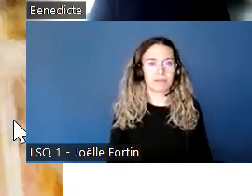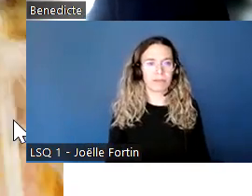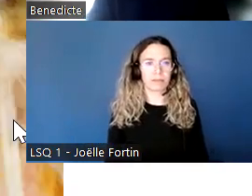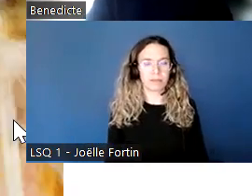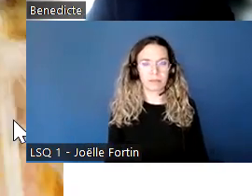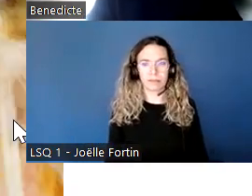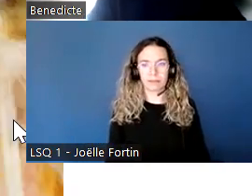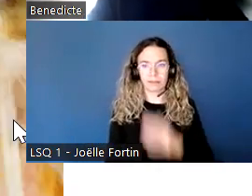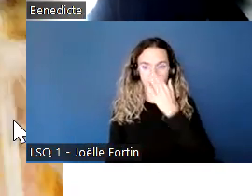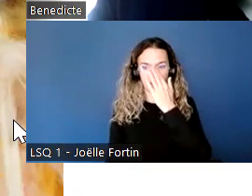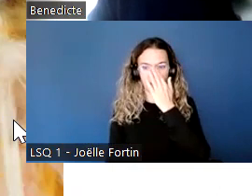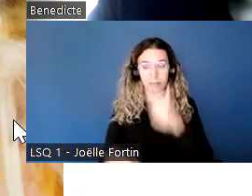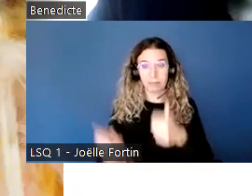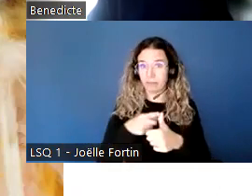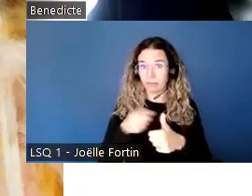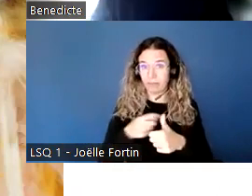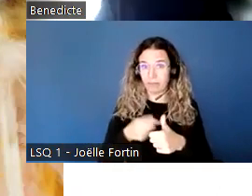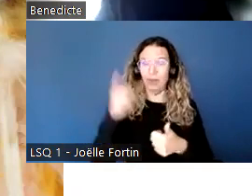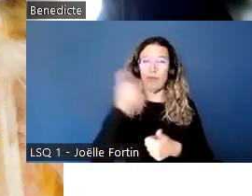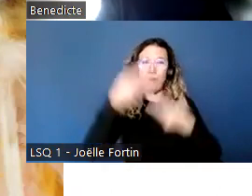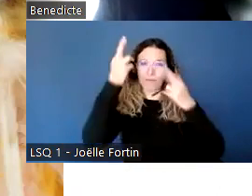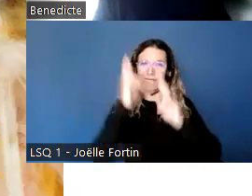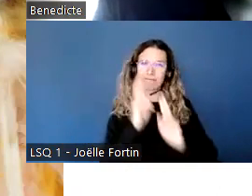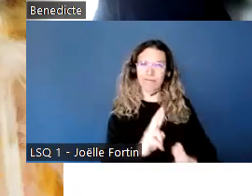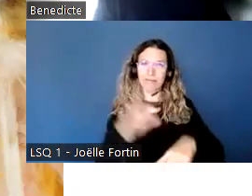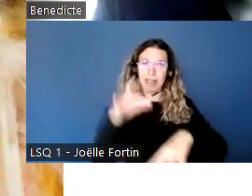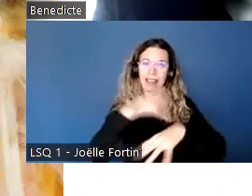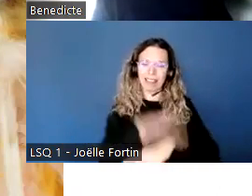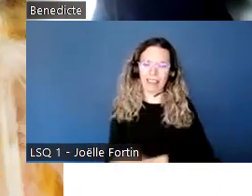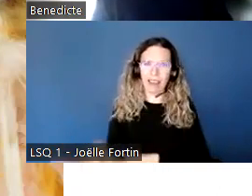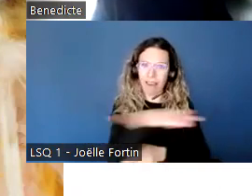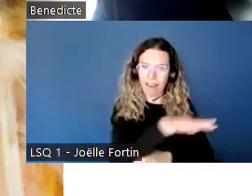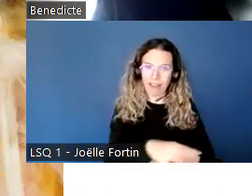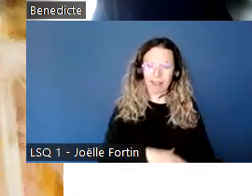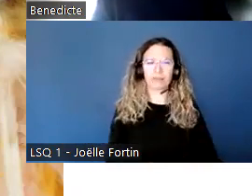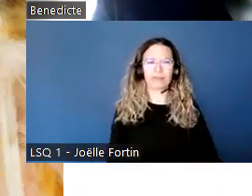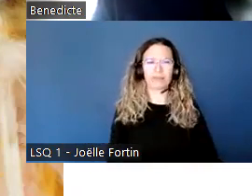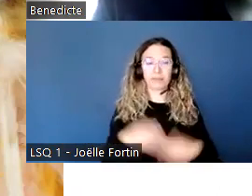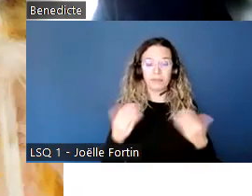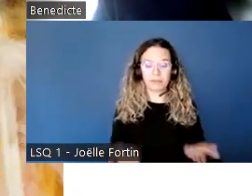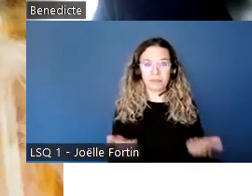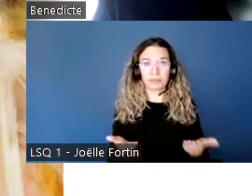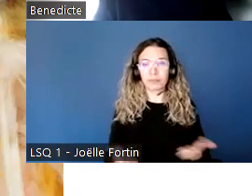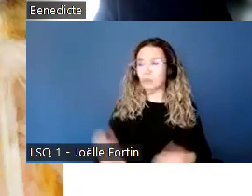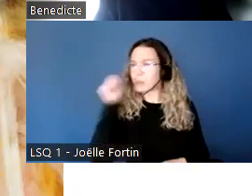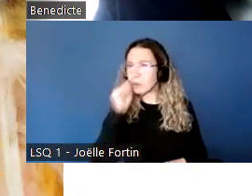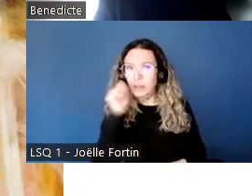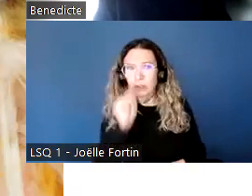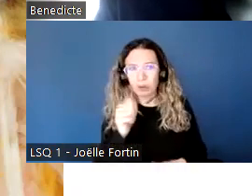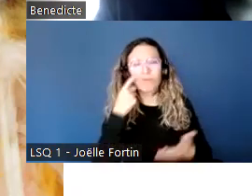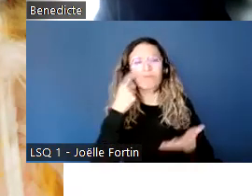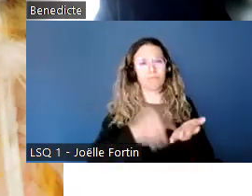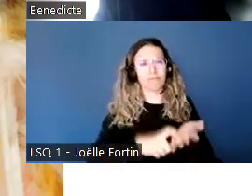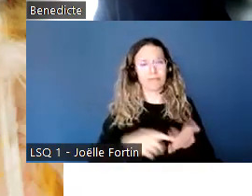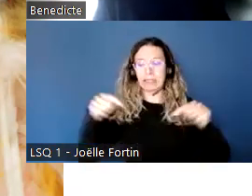Nous allons commencer avant cela par, bien entendu, une reconnaissance des terres. Donc, aujourd'hui et tous les jours, nous reconnaissons que nous